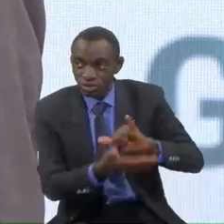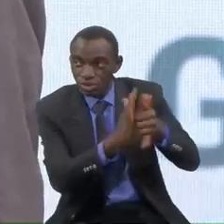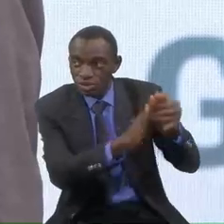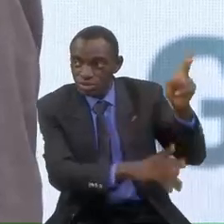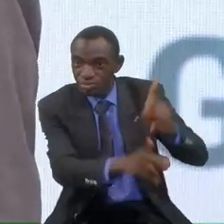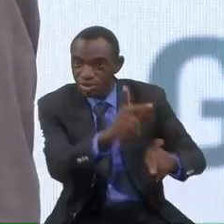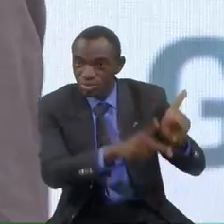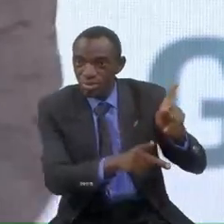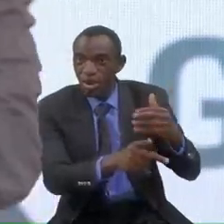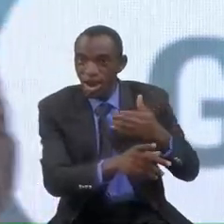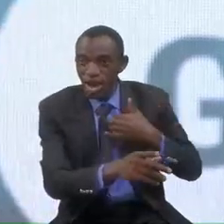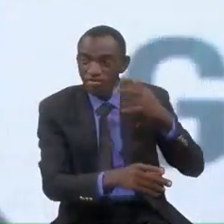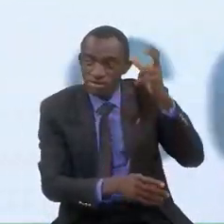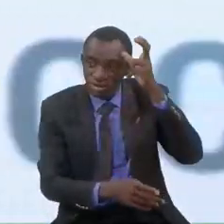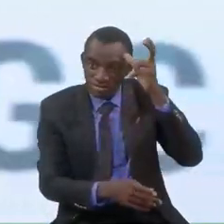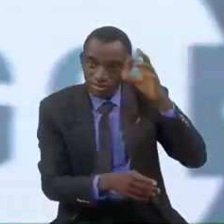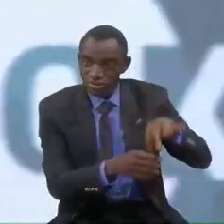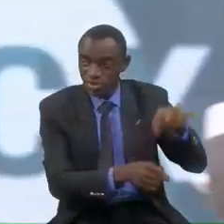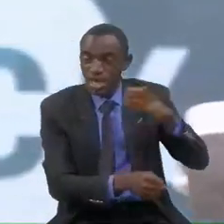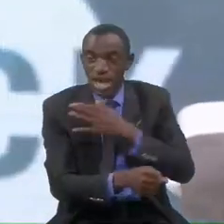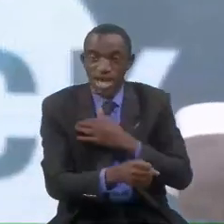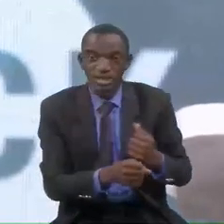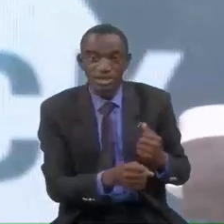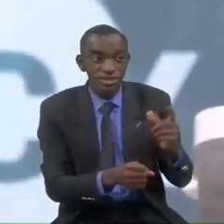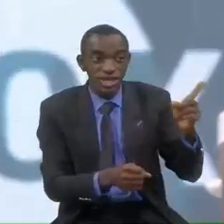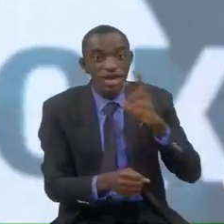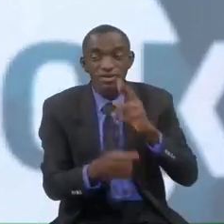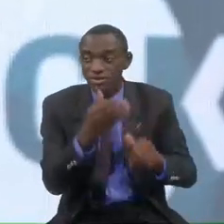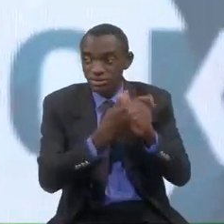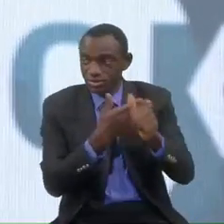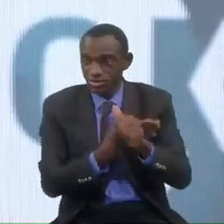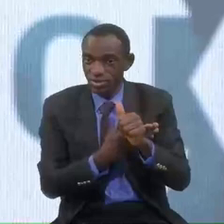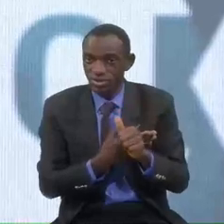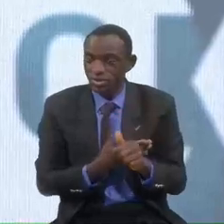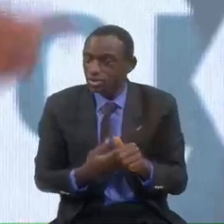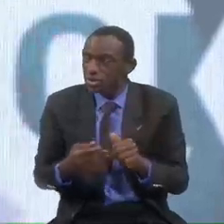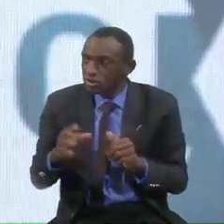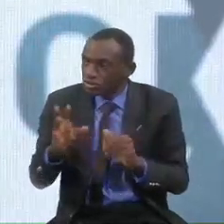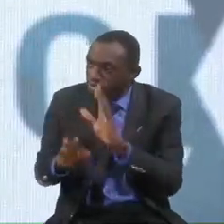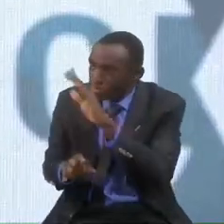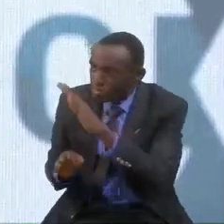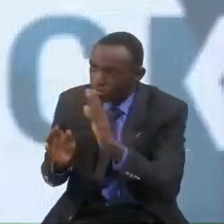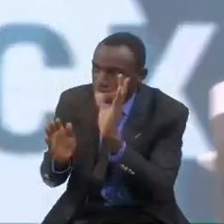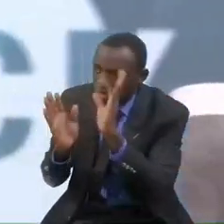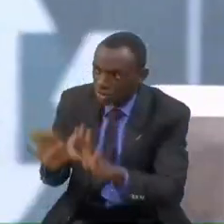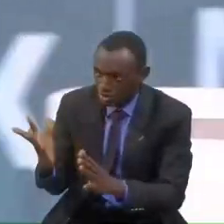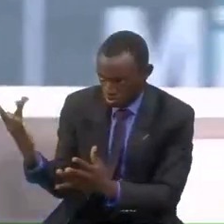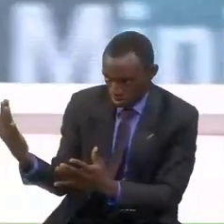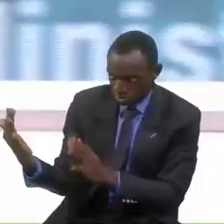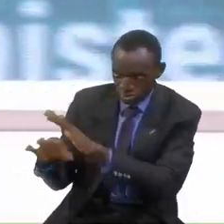sont dangereux, hein. Ce sont des gens qui sont méchants. Il faut savoir comment vous allez